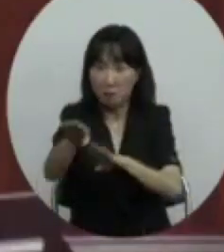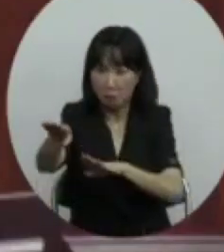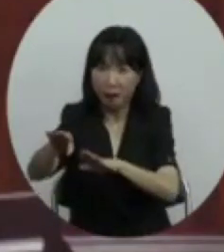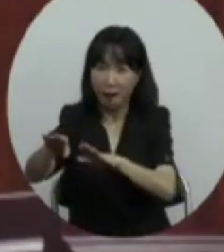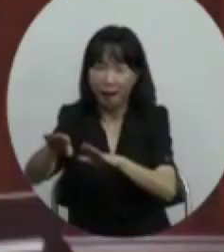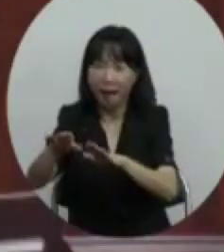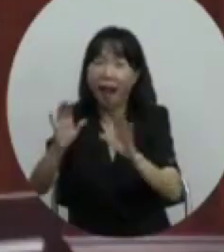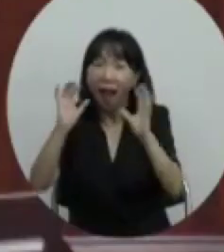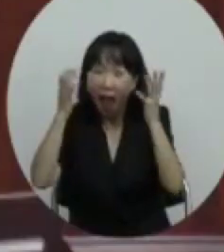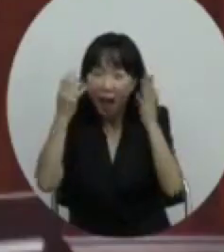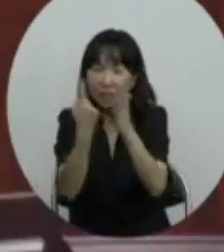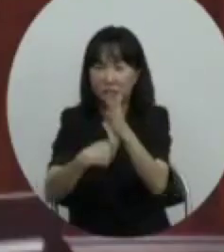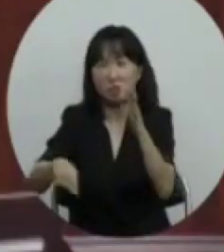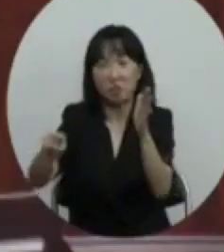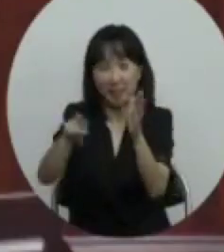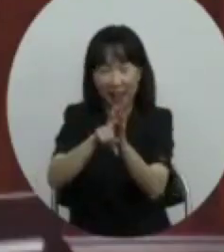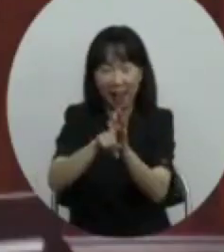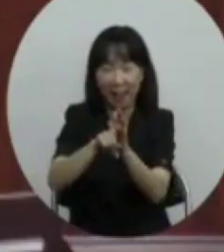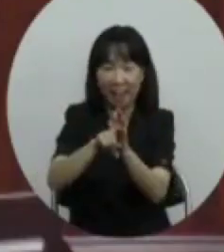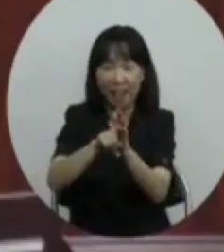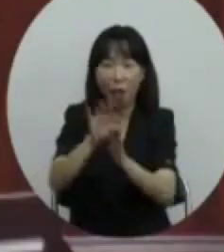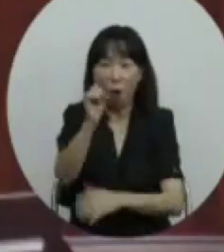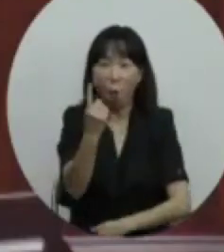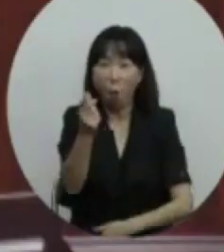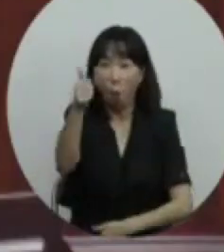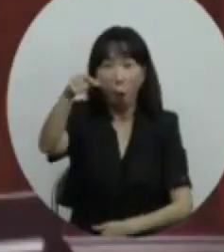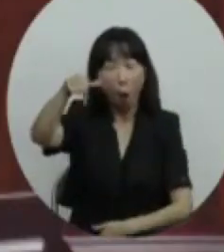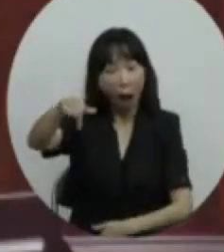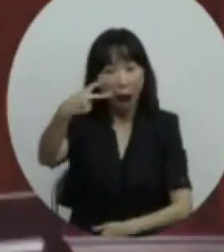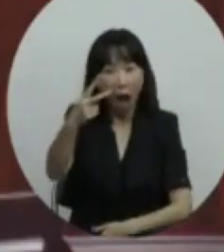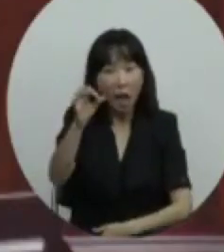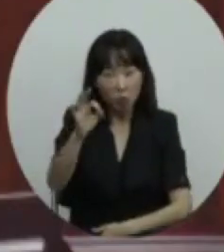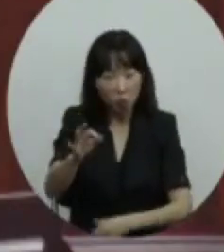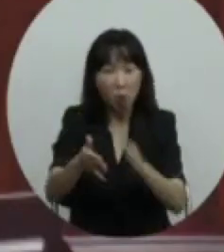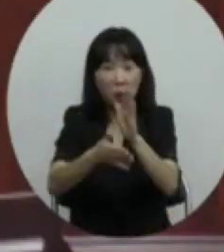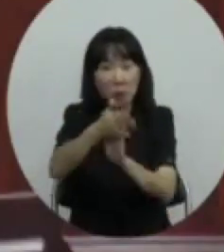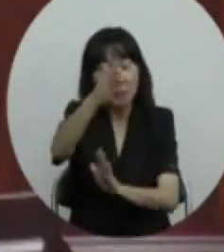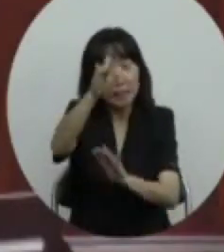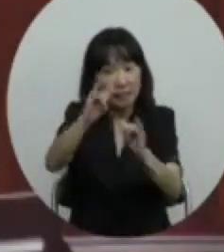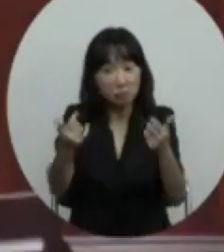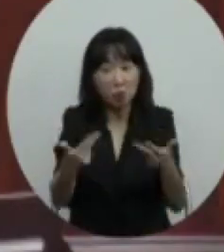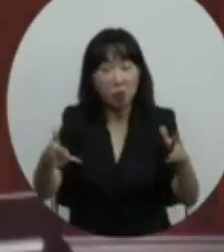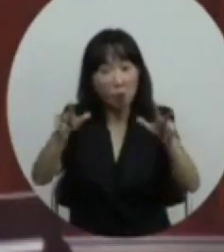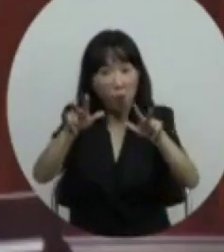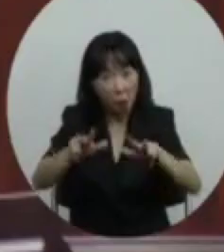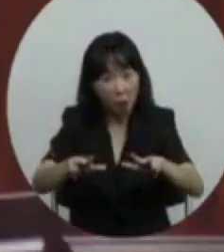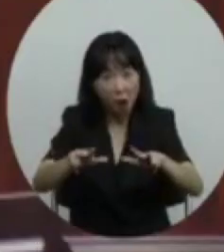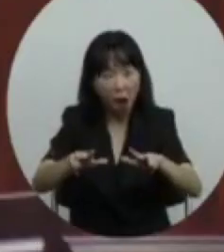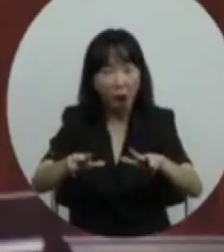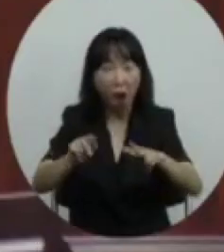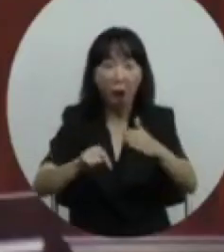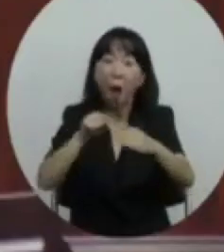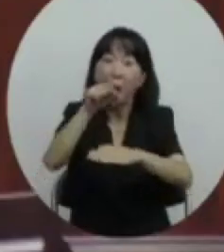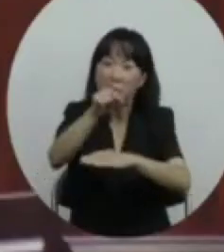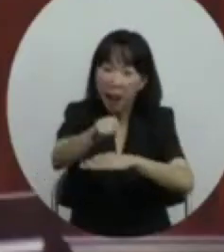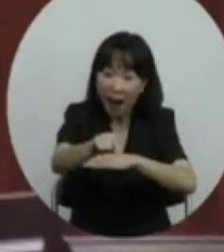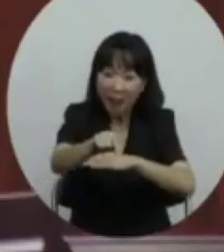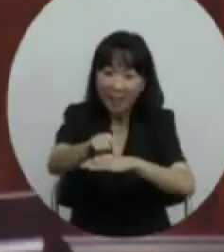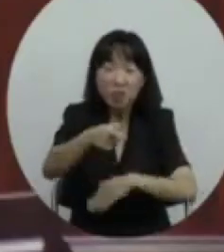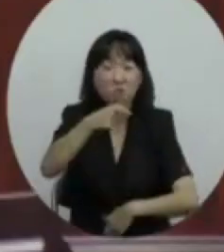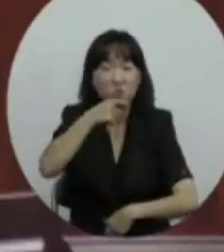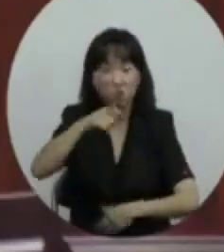지친 시민들을 위해 오학동 남한강 둔치 시민공원 조성 사업의 일환인 야외